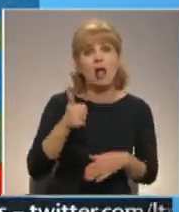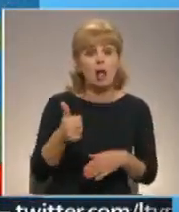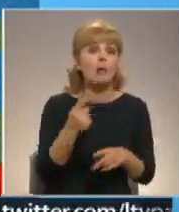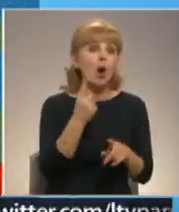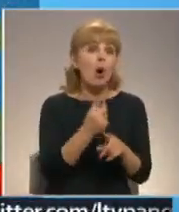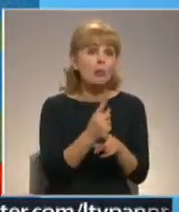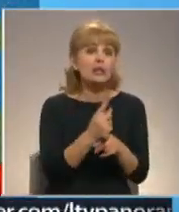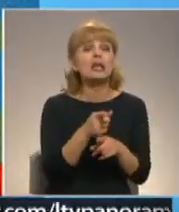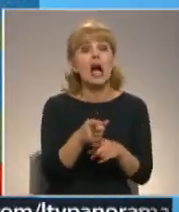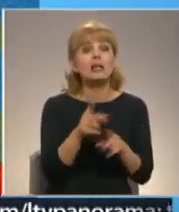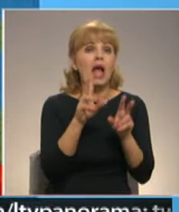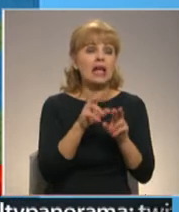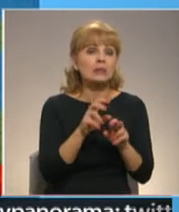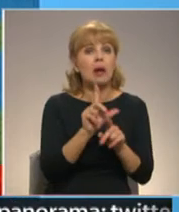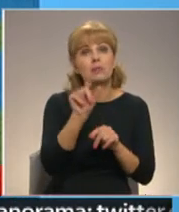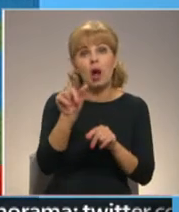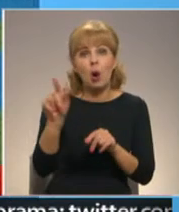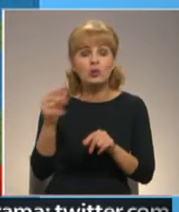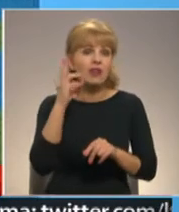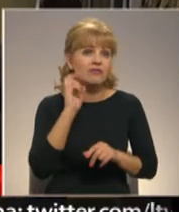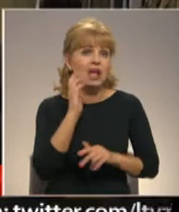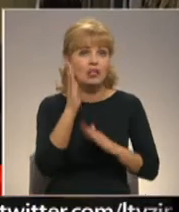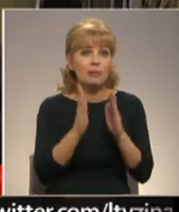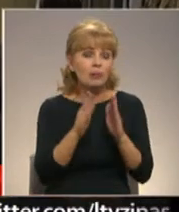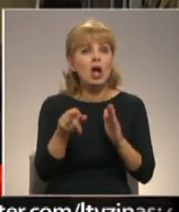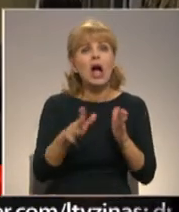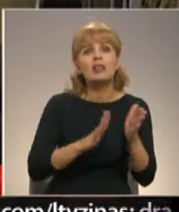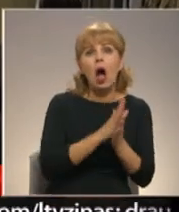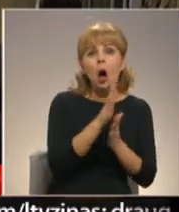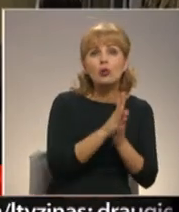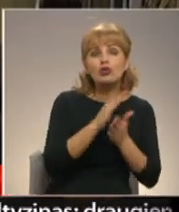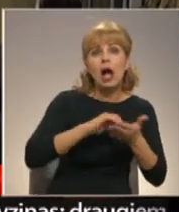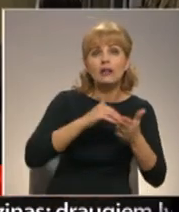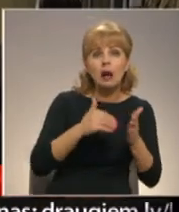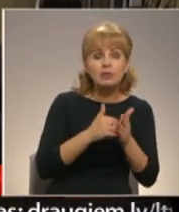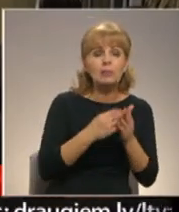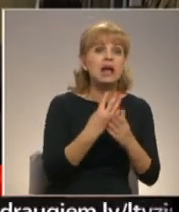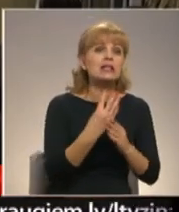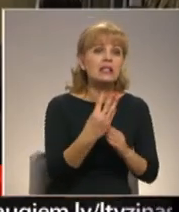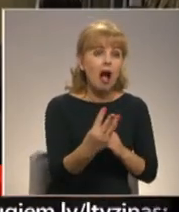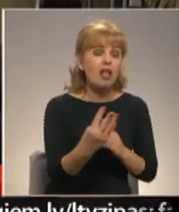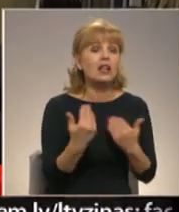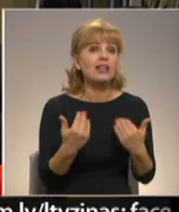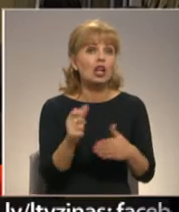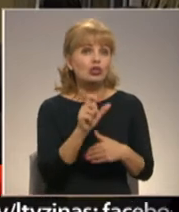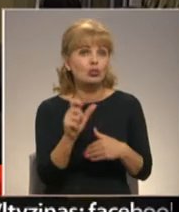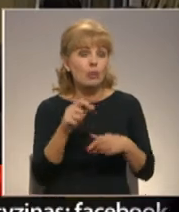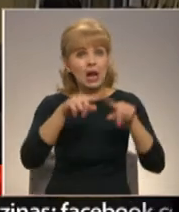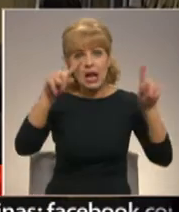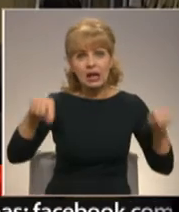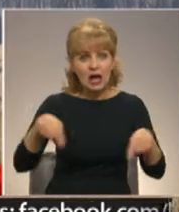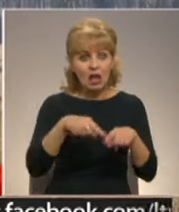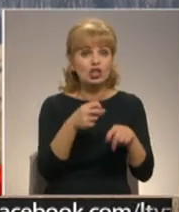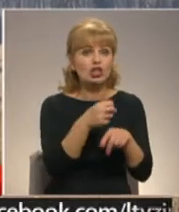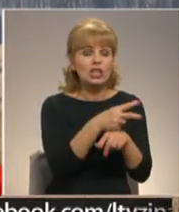Obligātā kārtā eksperti dosies uz veciem mežiem ar noteiktiem augšanas apstākļiem un ilgadīgiem zālājiem. Savukārt jau šobrīd no kartēšanas